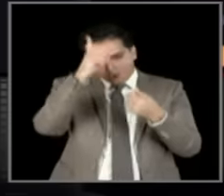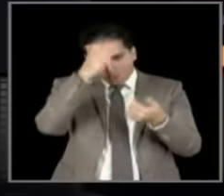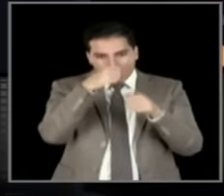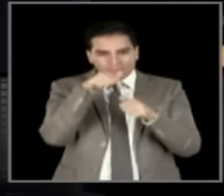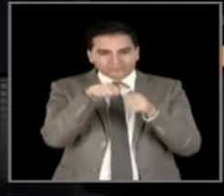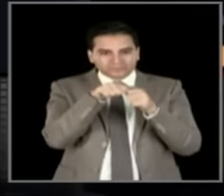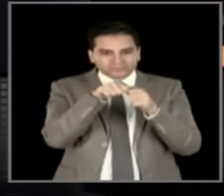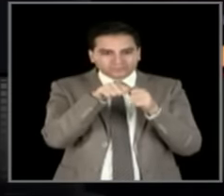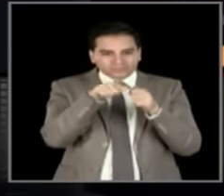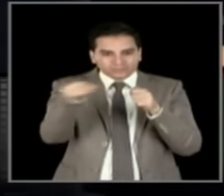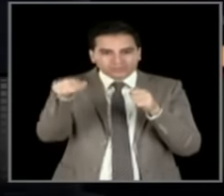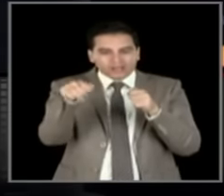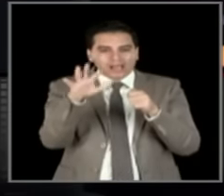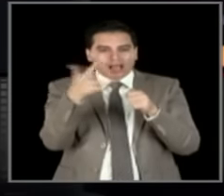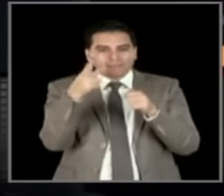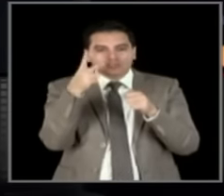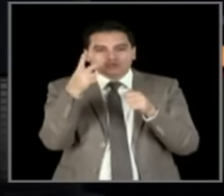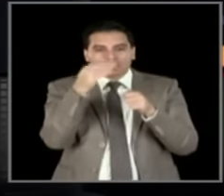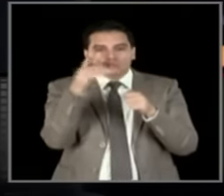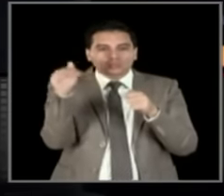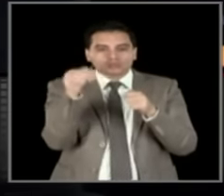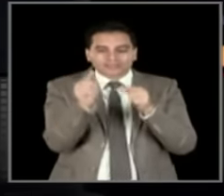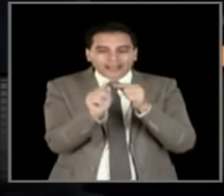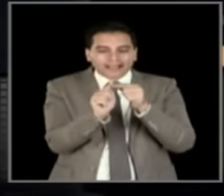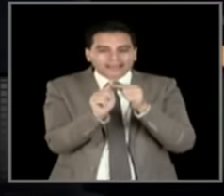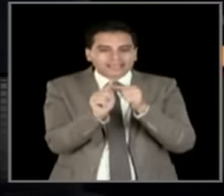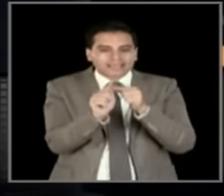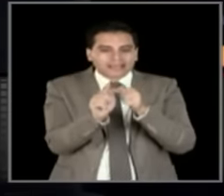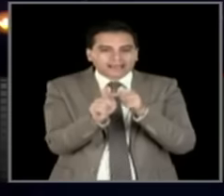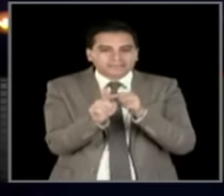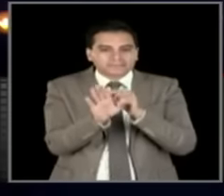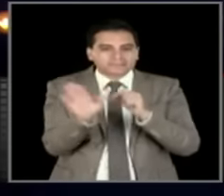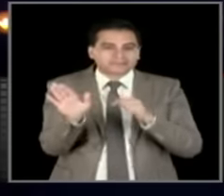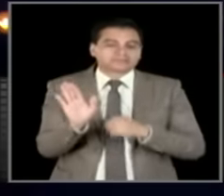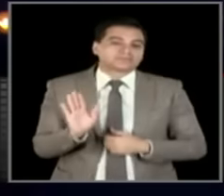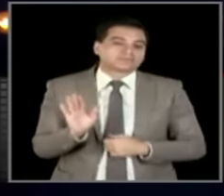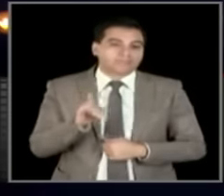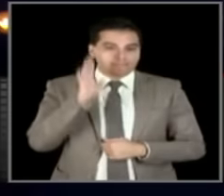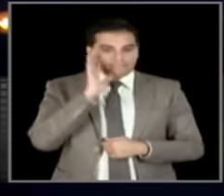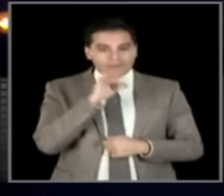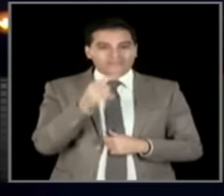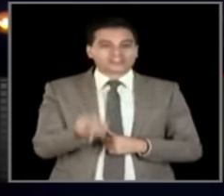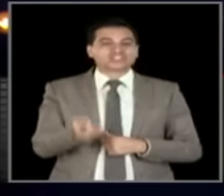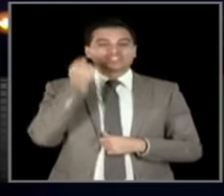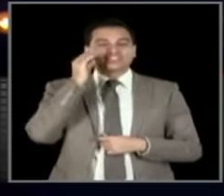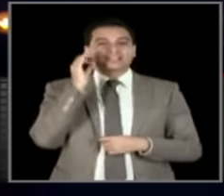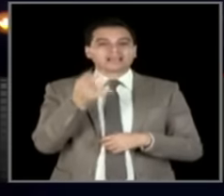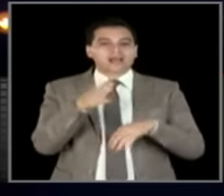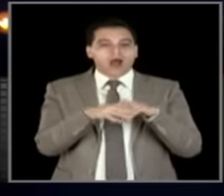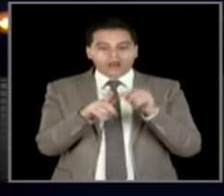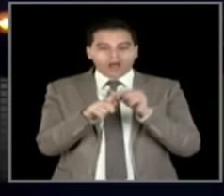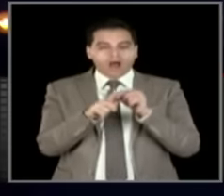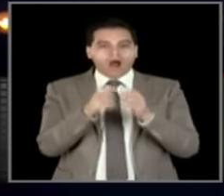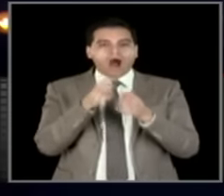طول أكبر بلورة 2.5 سنتي. هي غلط. من أندر الأحجار